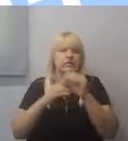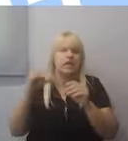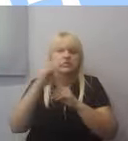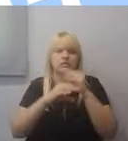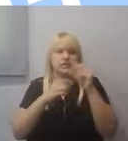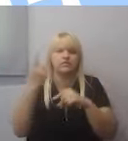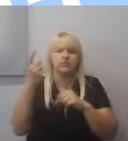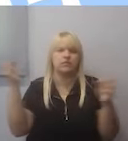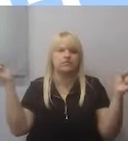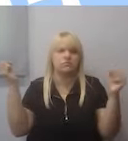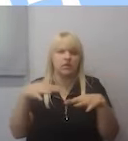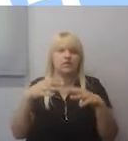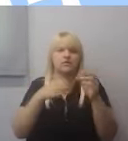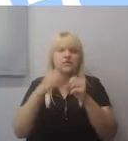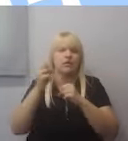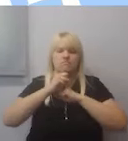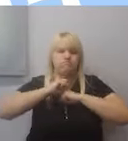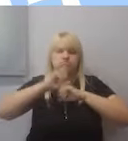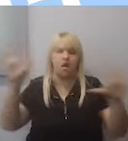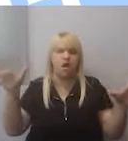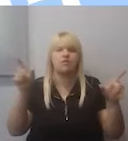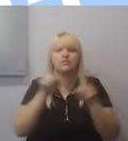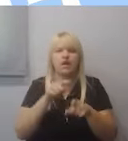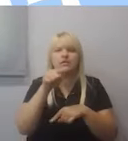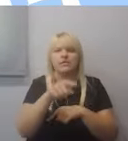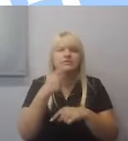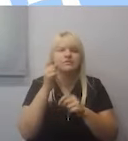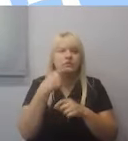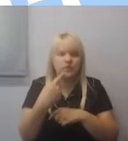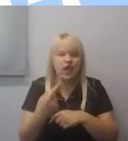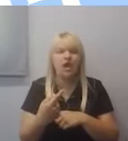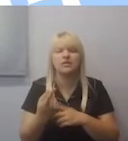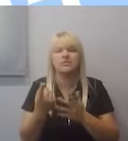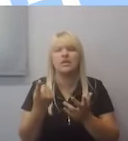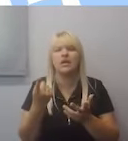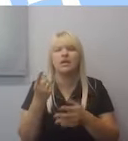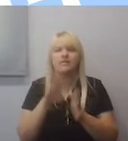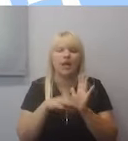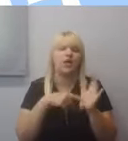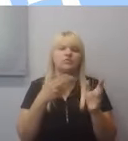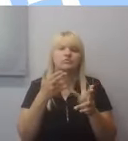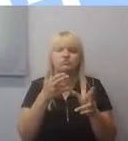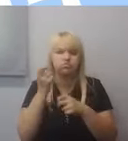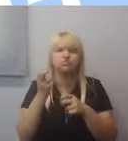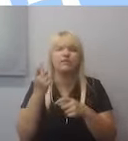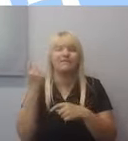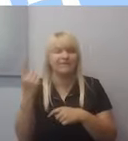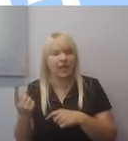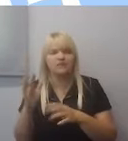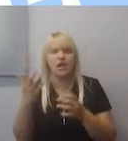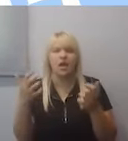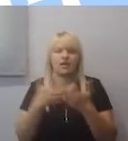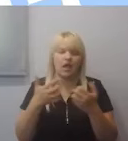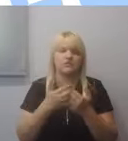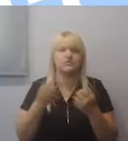ķieģeļi jūk pa gaisu ja un te ir atkal tas stāsts par ko mēs runājam ja vienkārši terorism apšaude tad ir viens stāsts tas ir karš tad atkal ar ko un kas